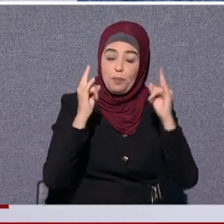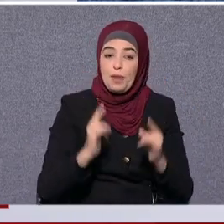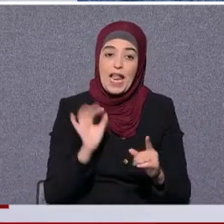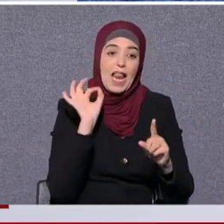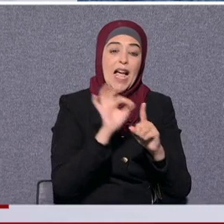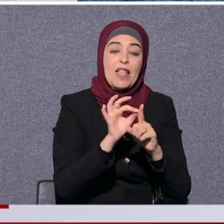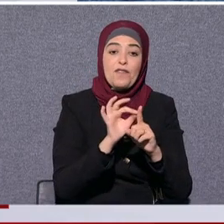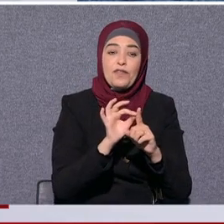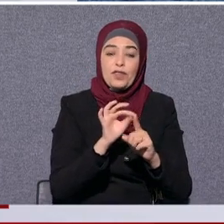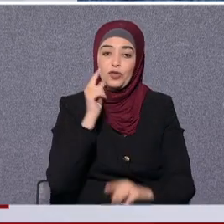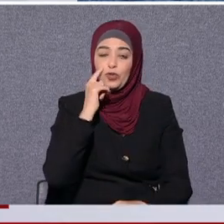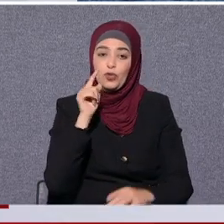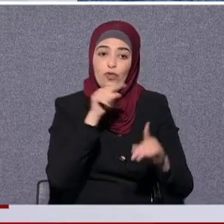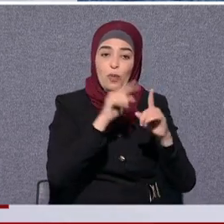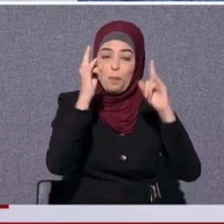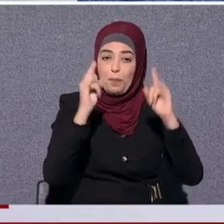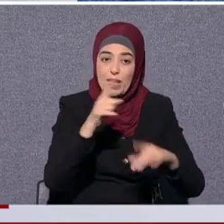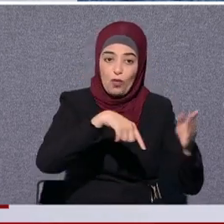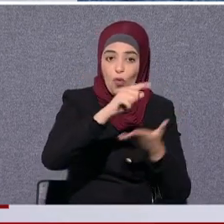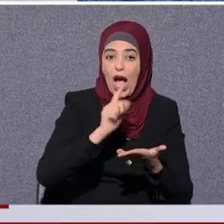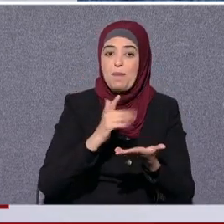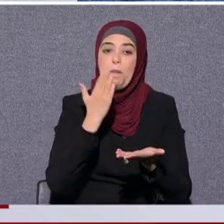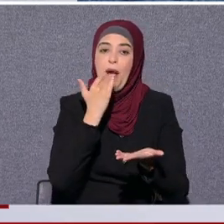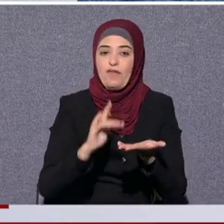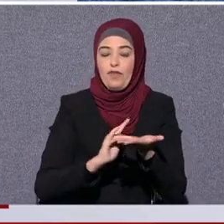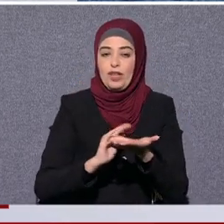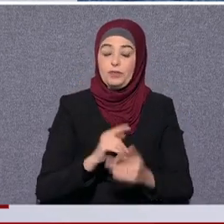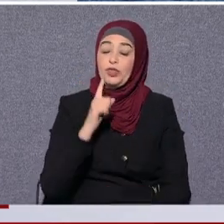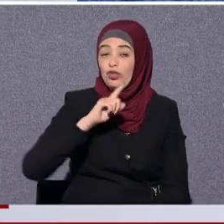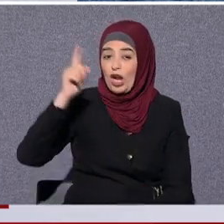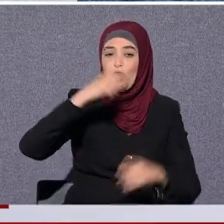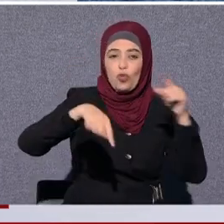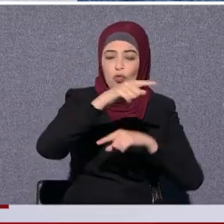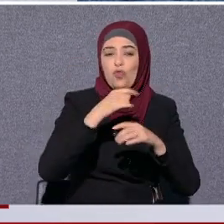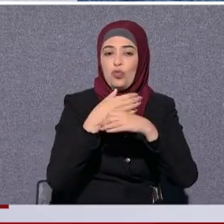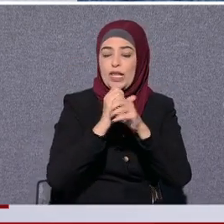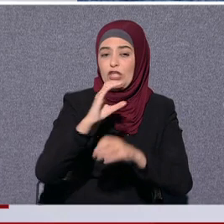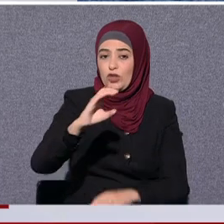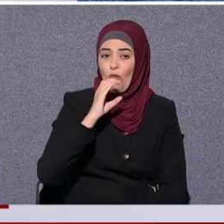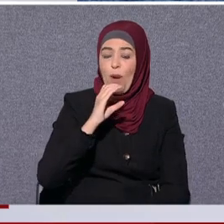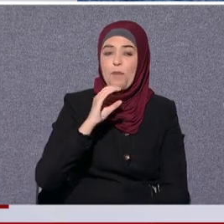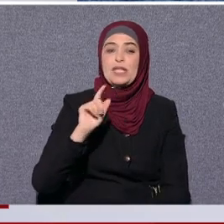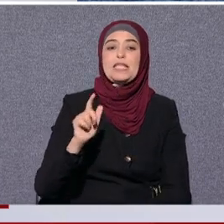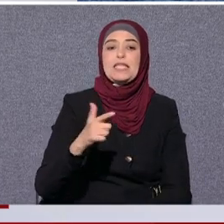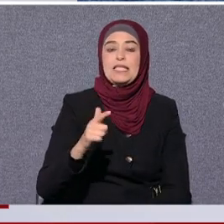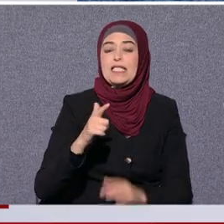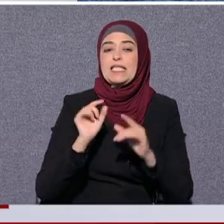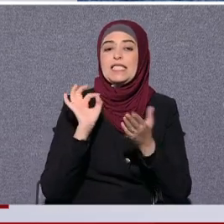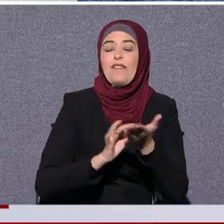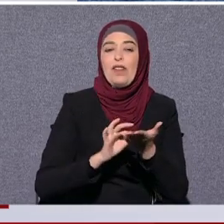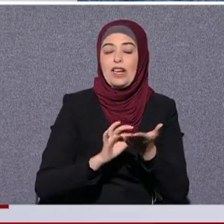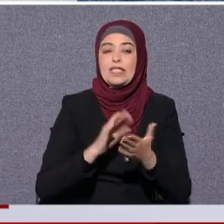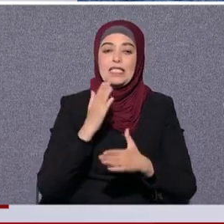الهدف. أيضا يعني إن شاء الله سوف تكون يعني العقبة دائما خالية من